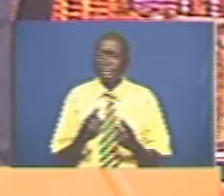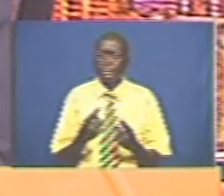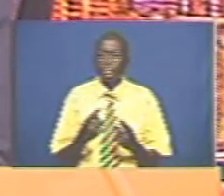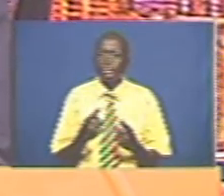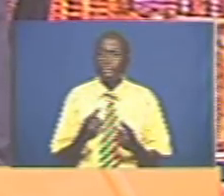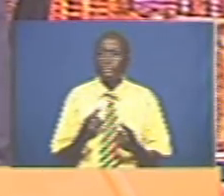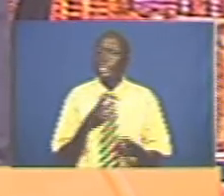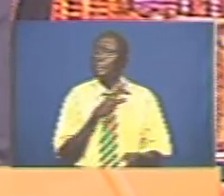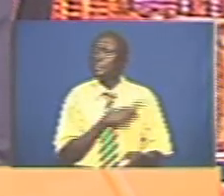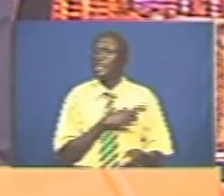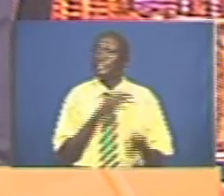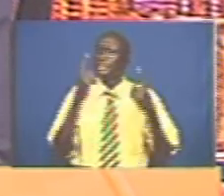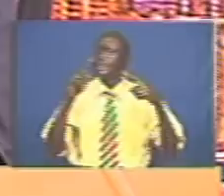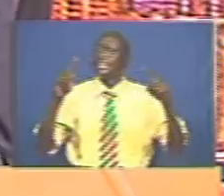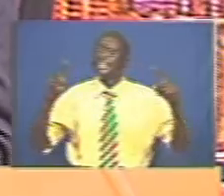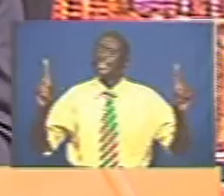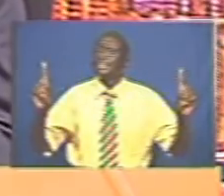mafanikio si kwamba